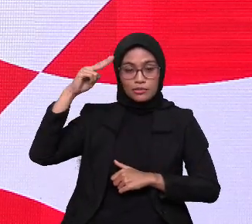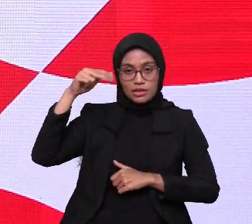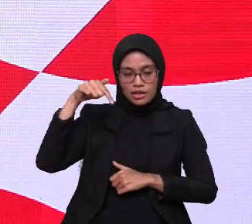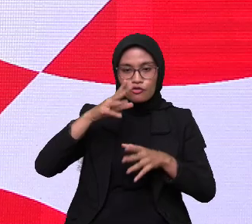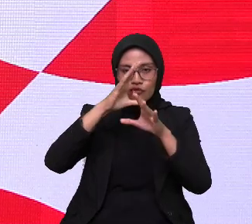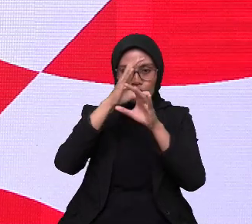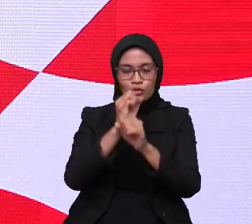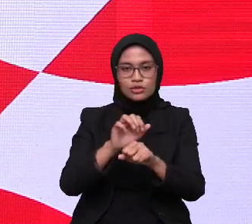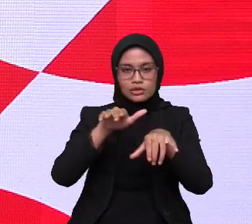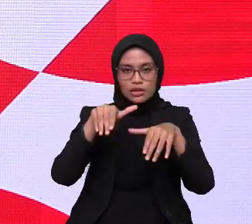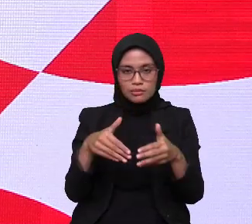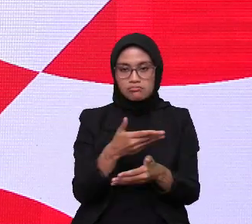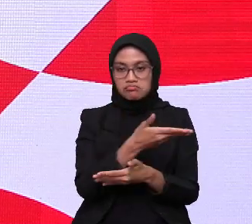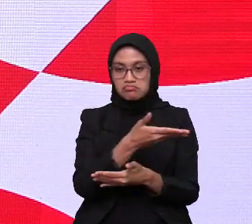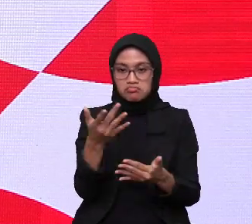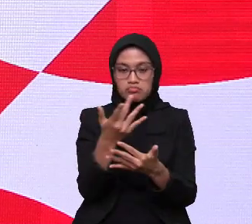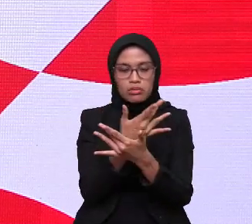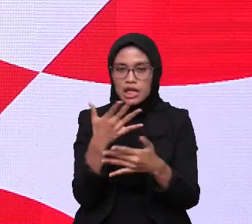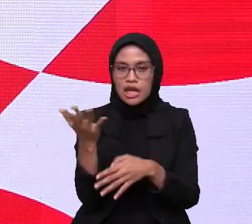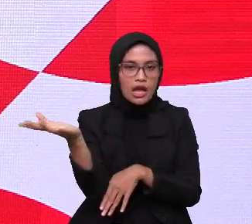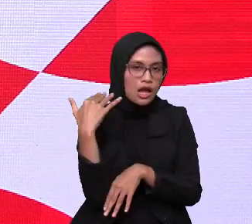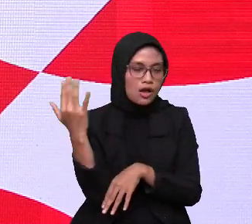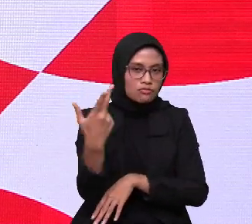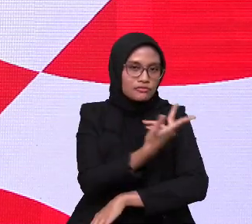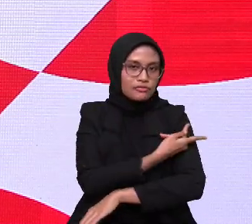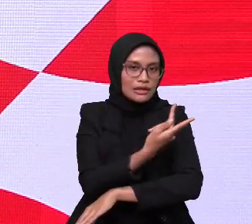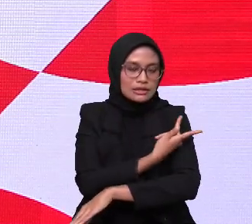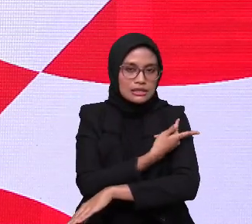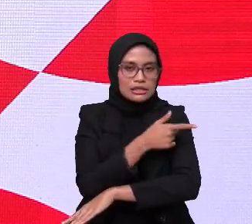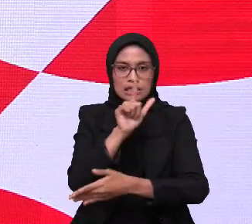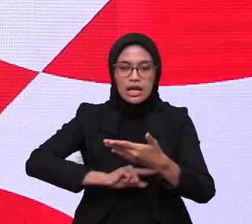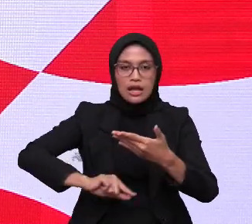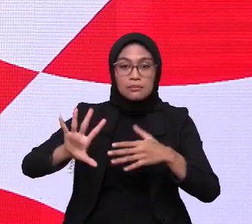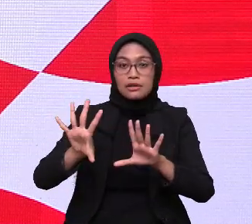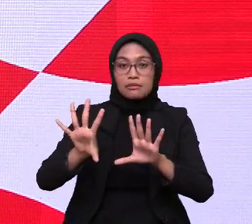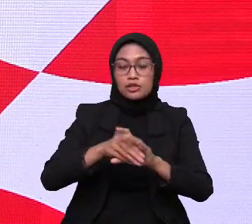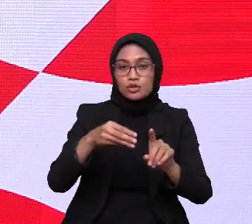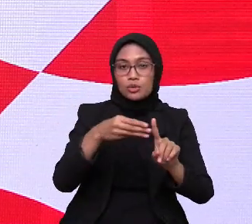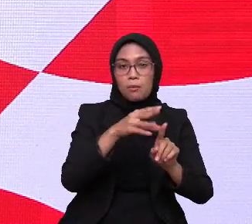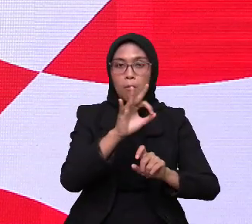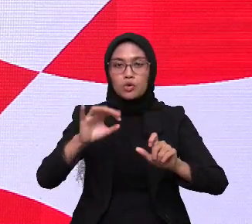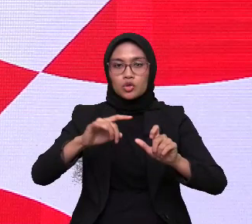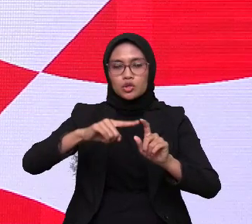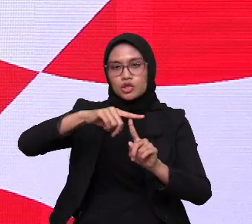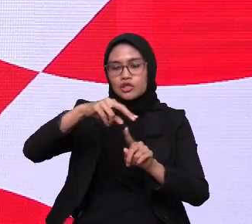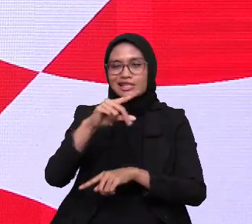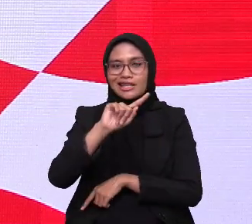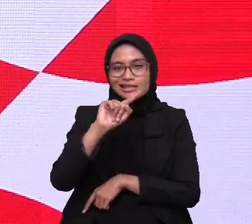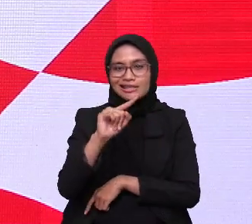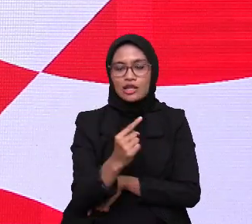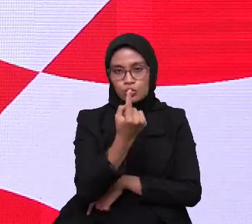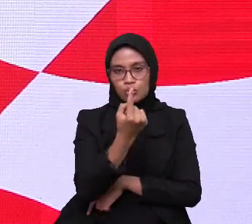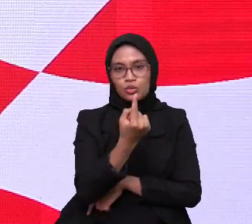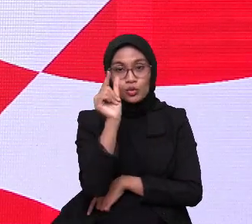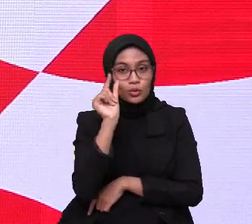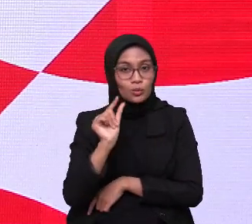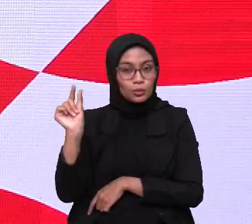masyarakat untuk melengkapi vaksinasinya termasuk vaksin Booster satu untuk umum dan poster kedua